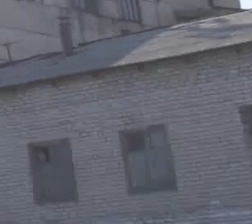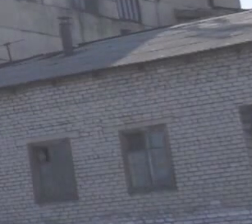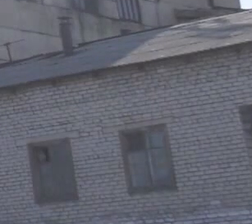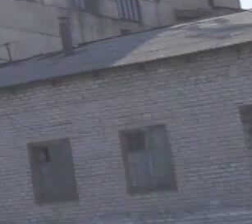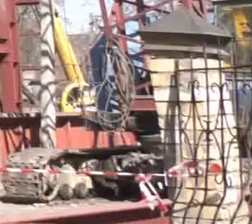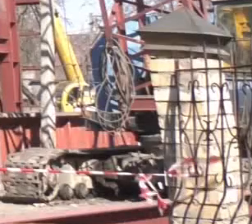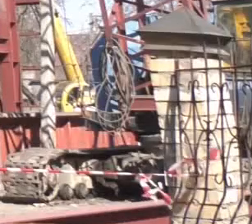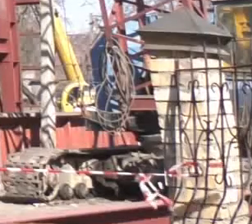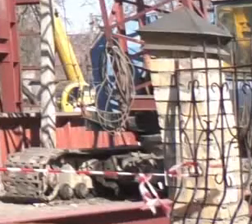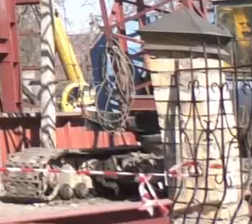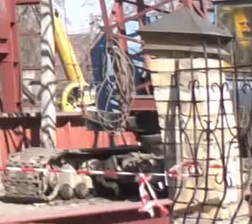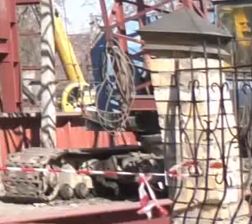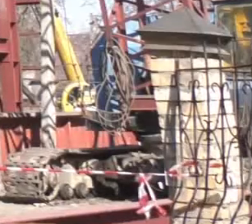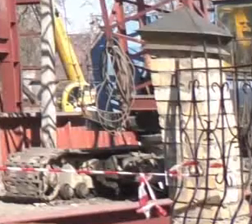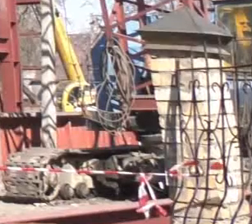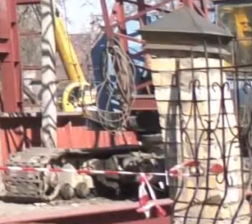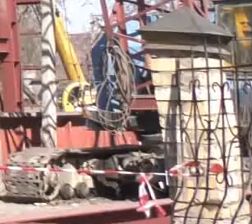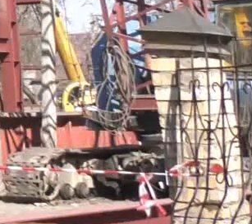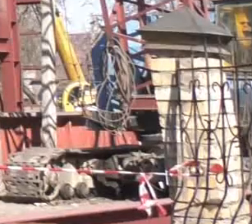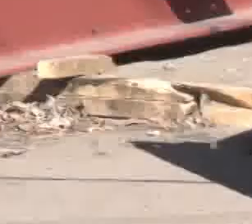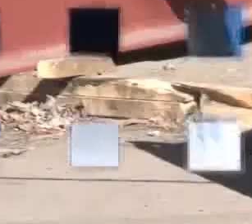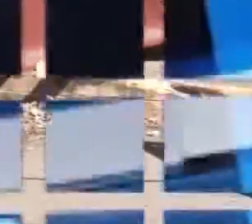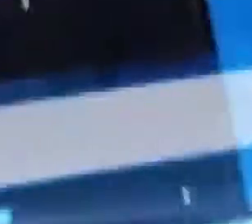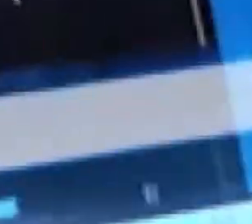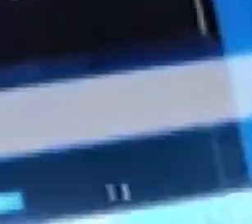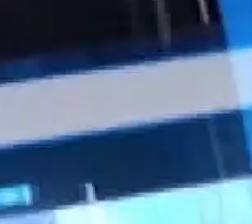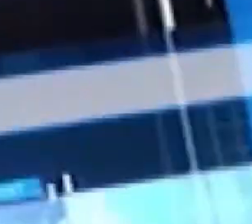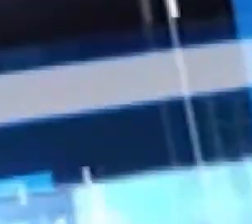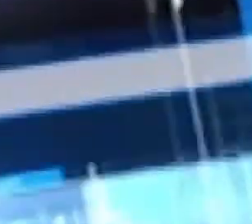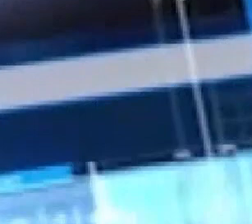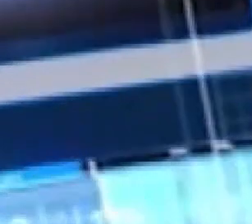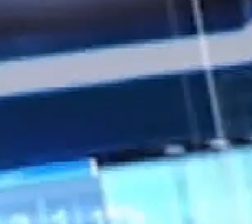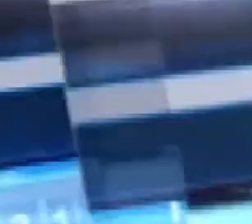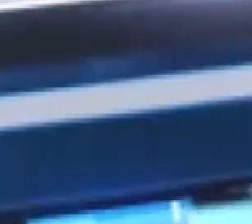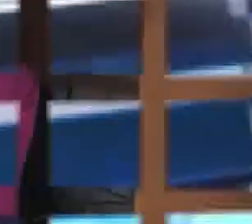Жасыл Қазақстан. Ұлттық жоба облыста іске асырылуда.